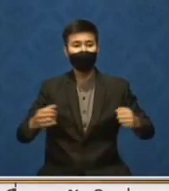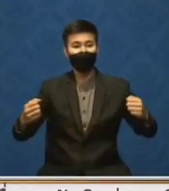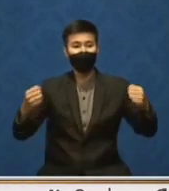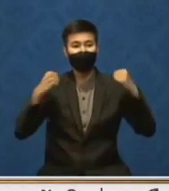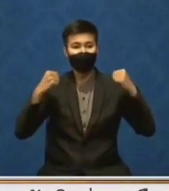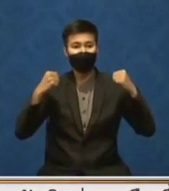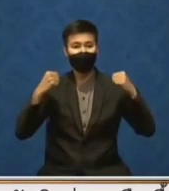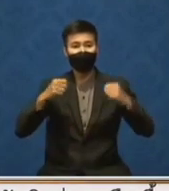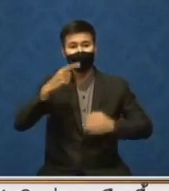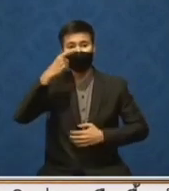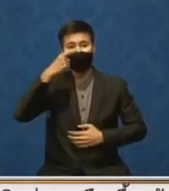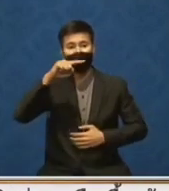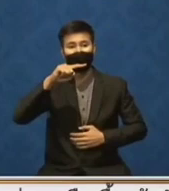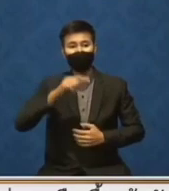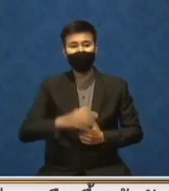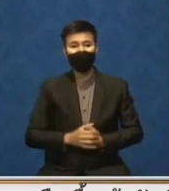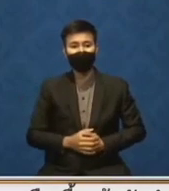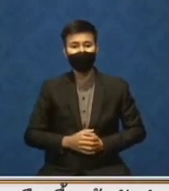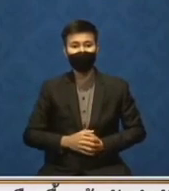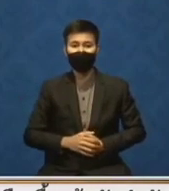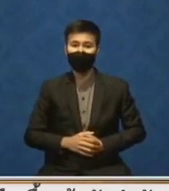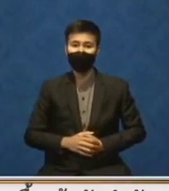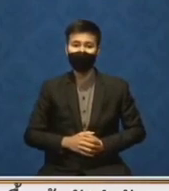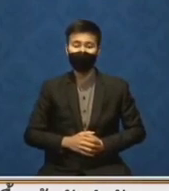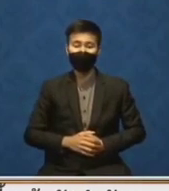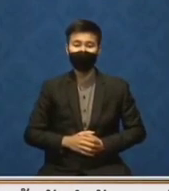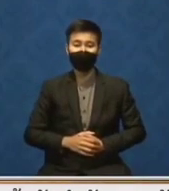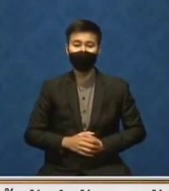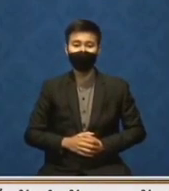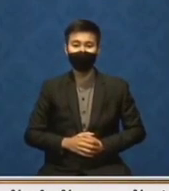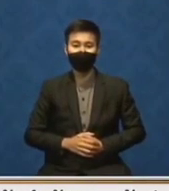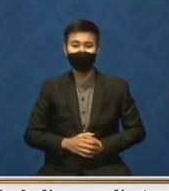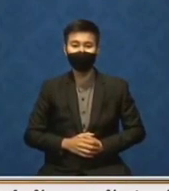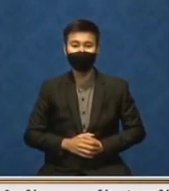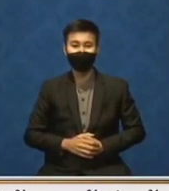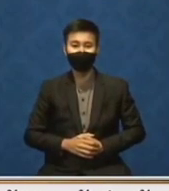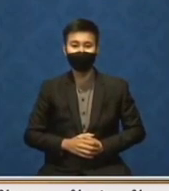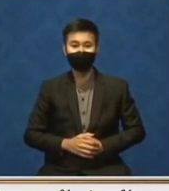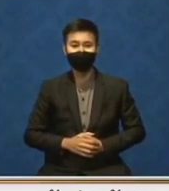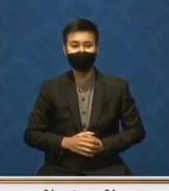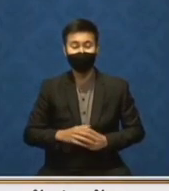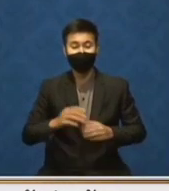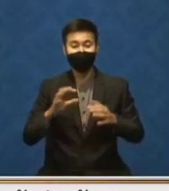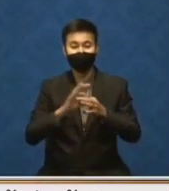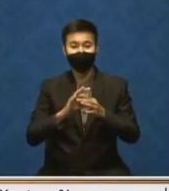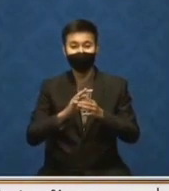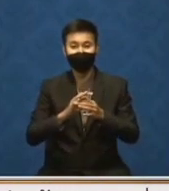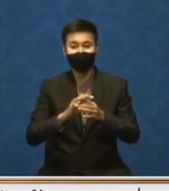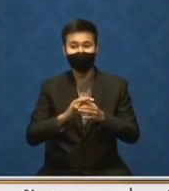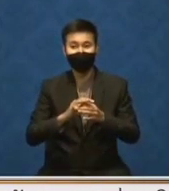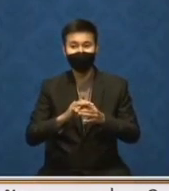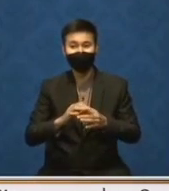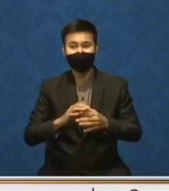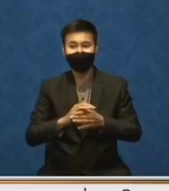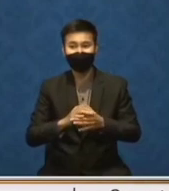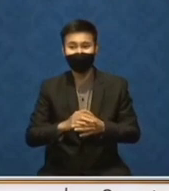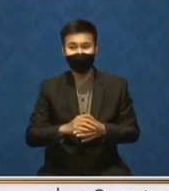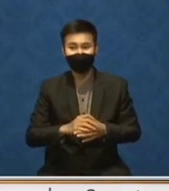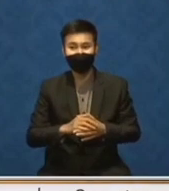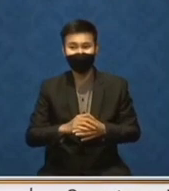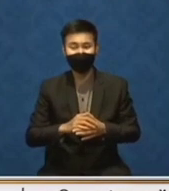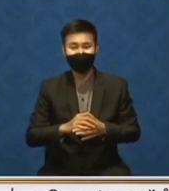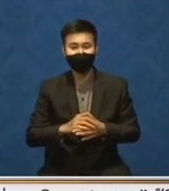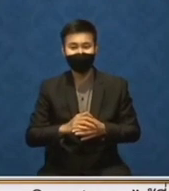ท่านประธานนะครับอภิปรายเมื่อมารเกี่ยวกับกระทรวงคมนาคมครับทำทานครับในปี